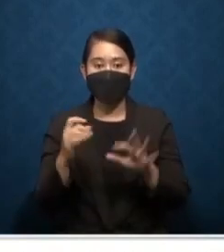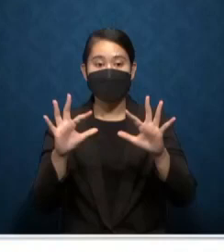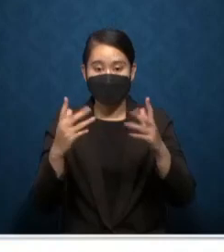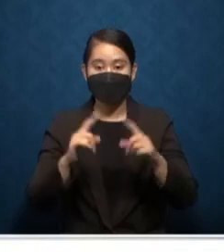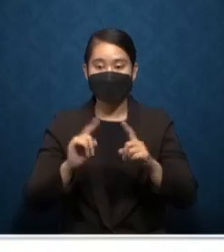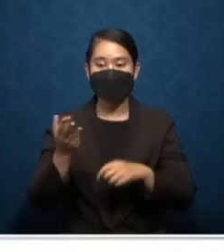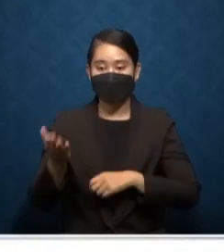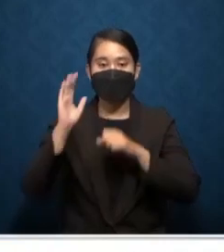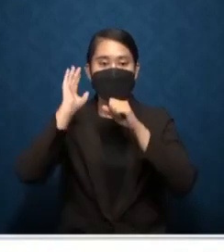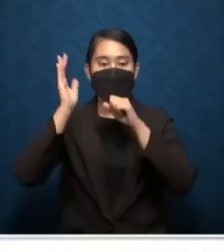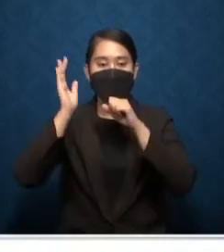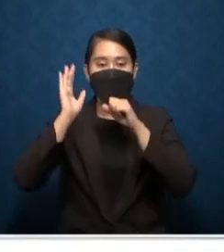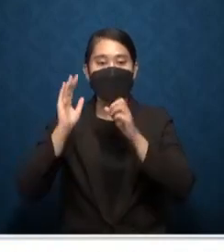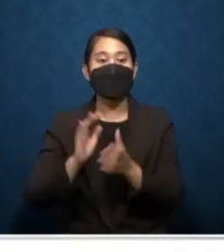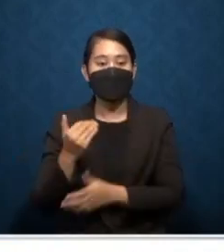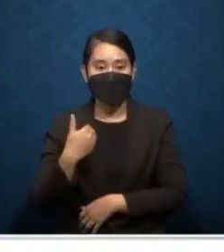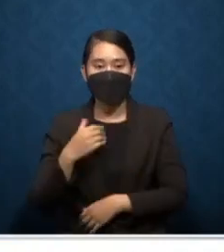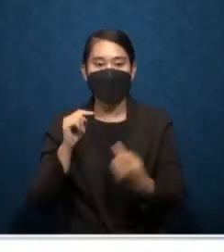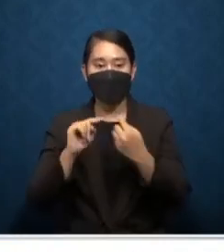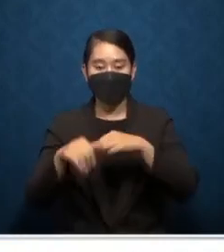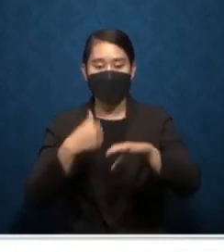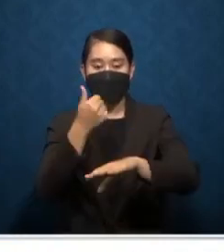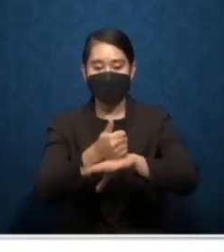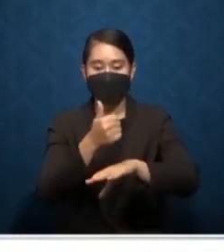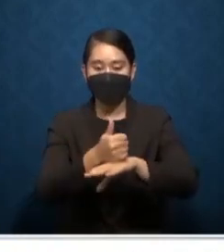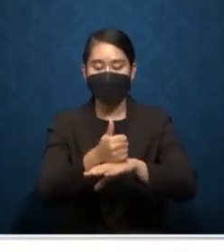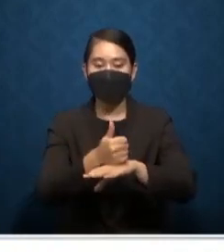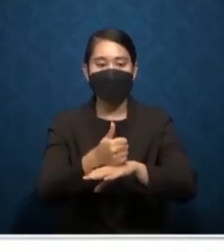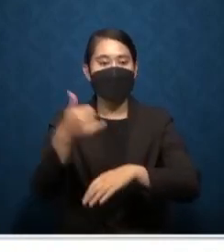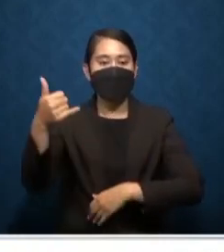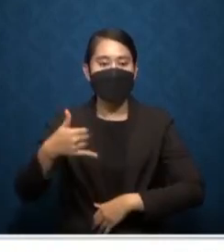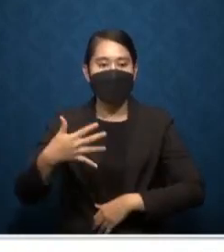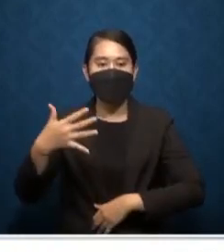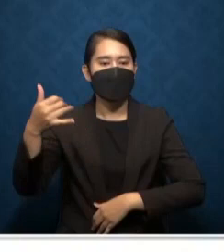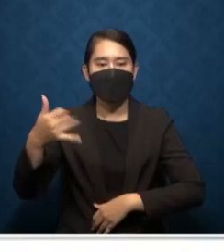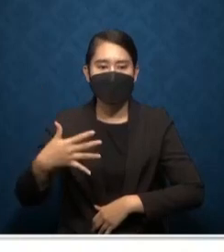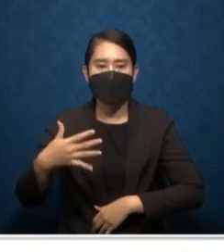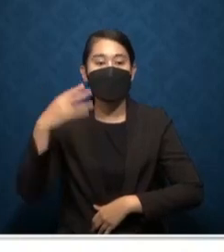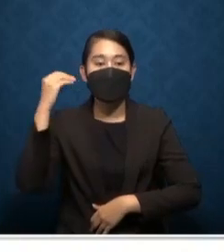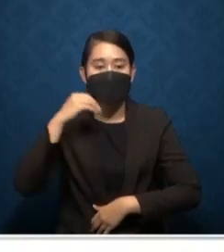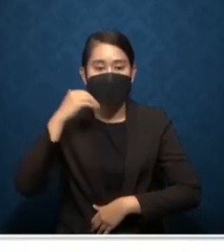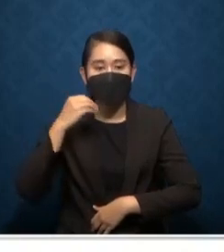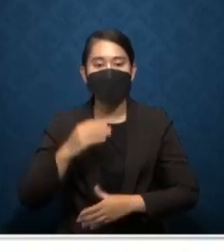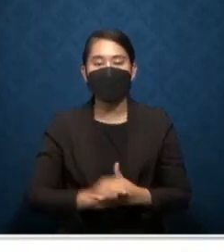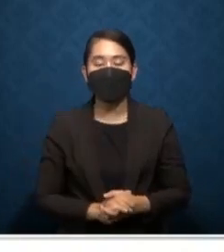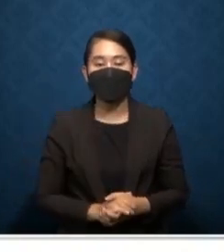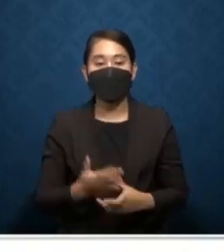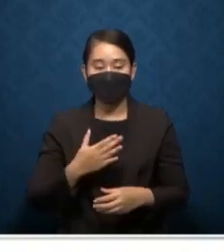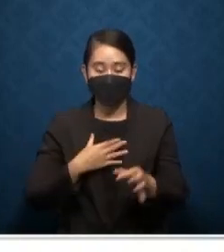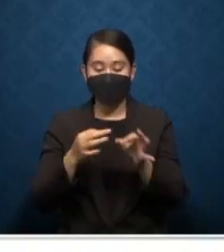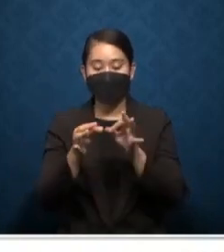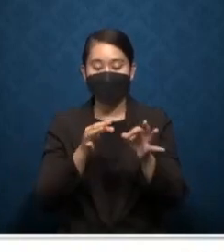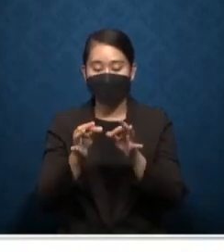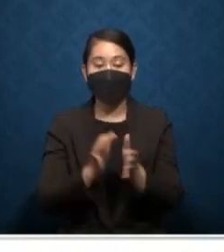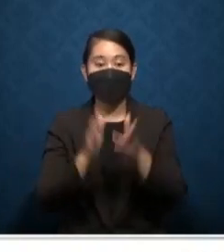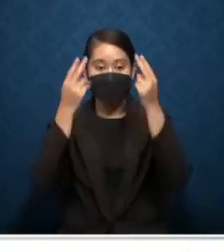ว่ารัฐมติไม่ได้ค่อยมาตอบประทุทึ่ใคอทจิตรนี้แล้วพทานปานน